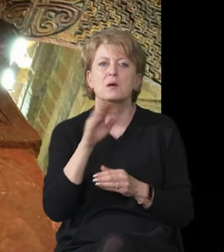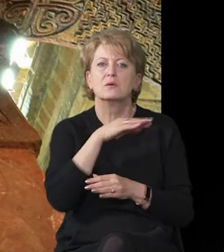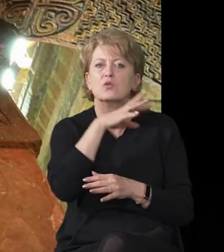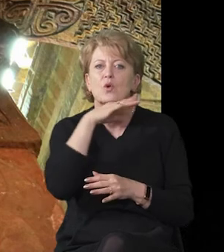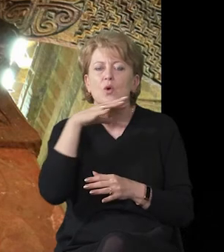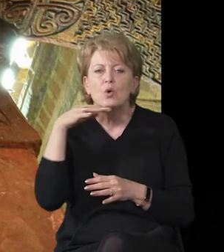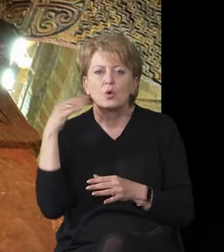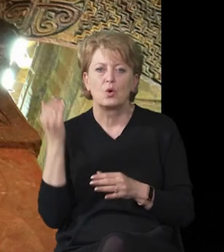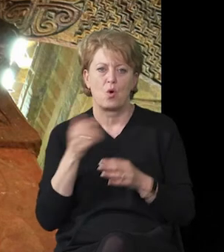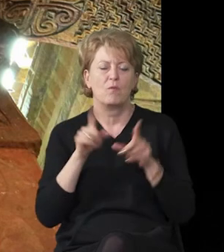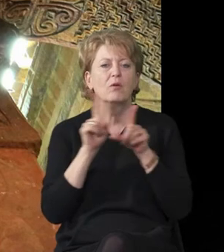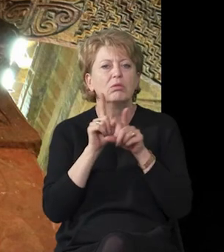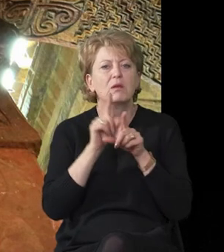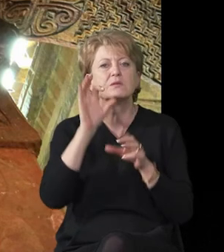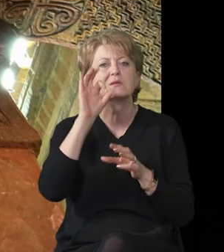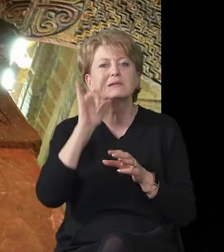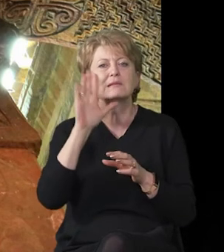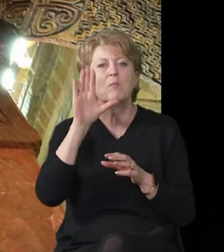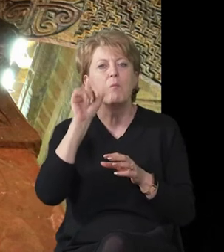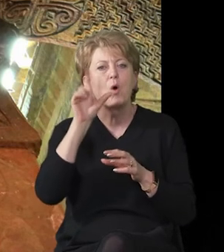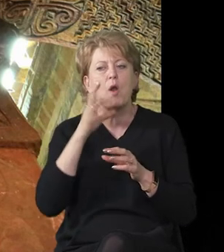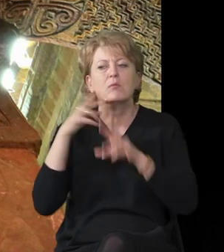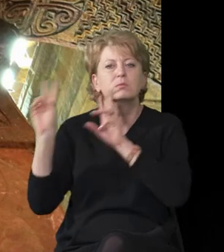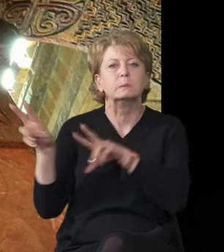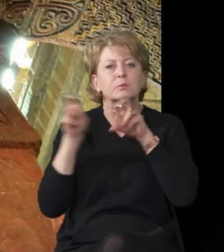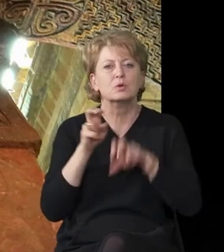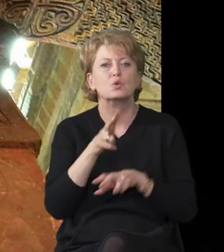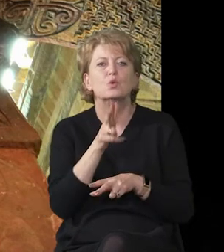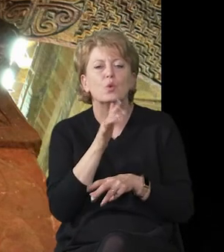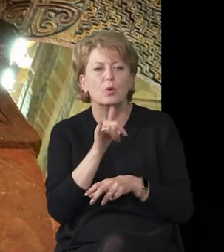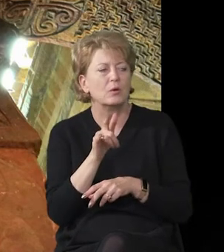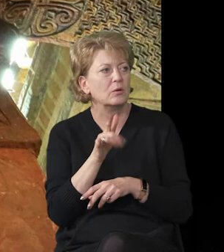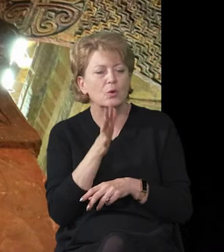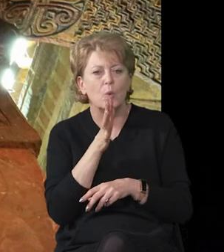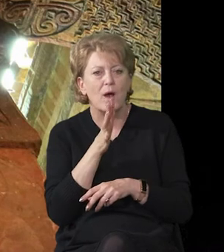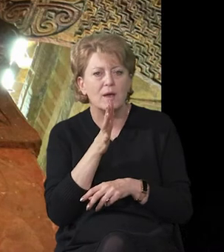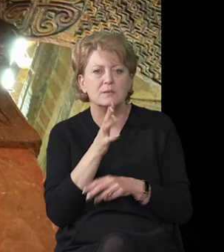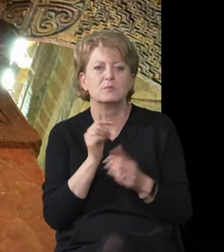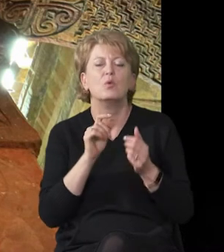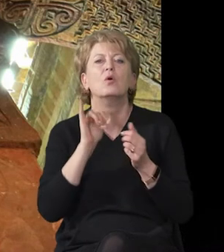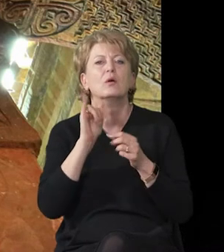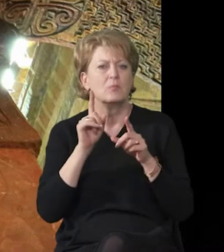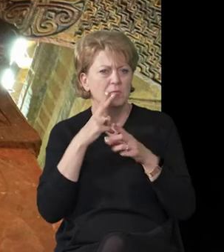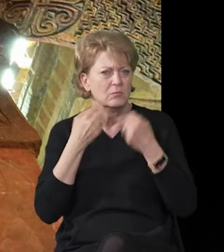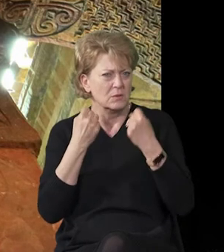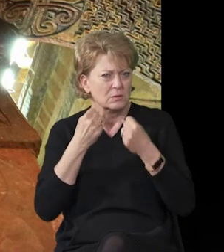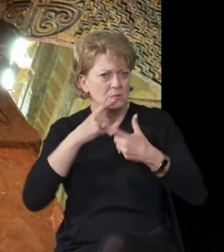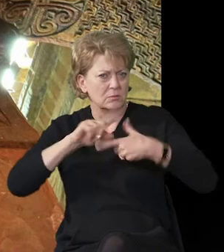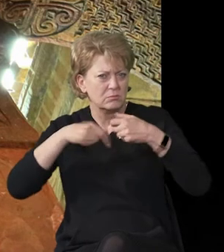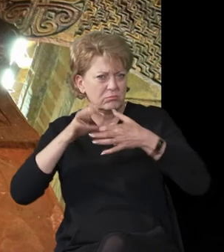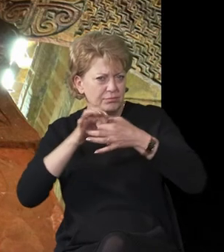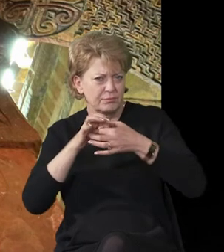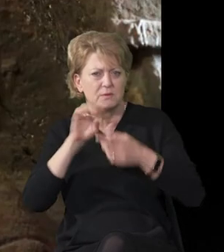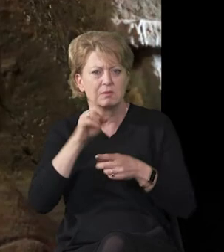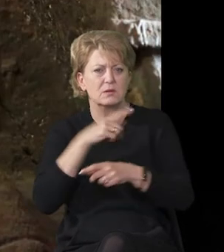ozdoby, także symbole wywodzące się z judaizmu, który jest bardzo mocno związany właściwie z chrześcijaństwem etiopskim i